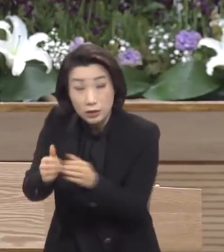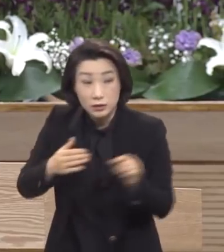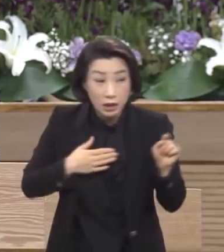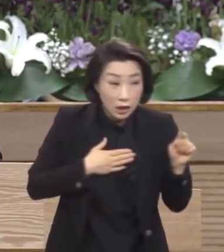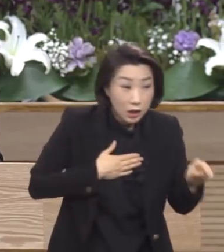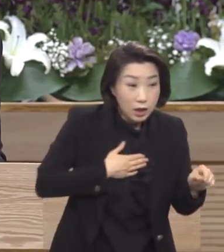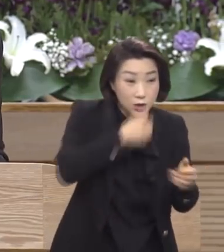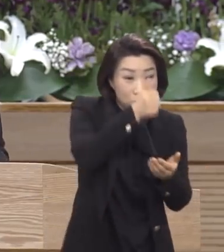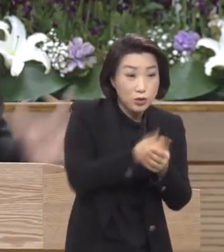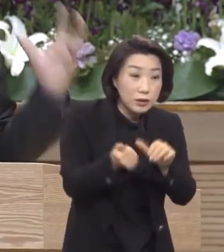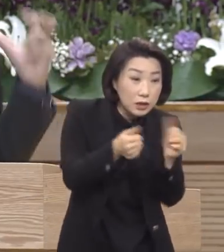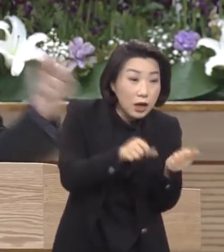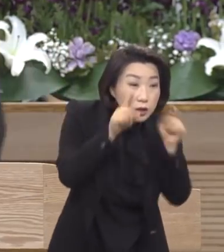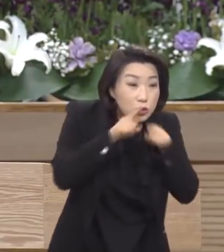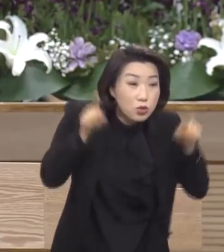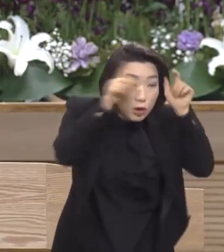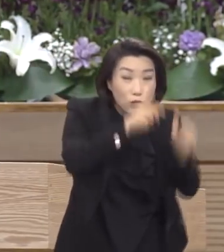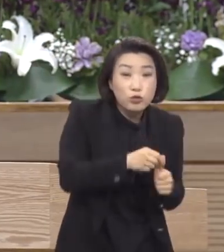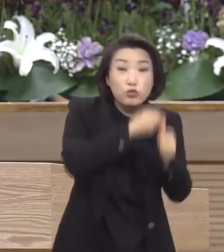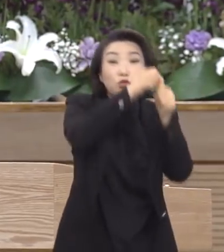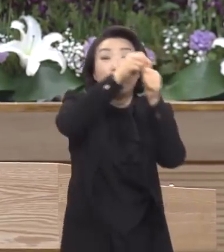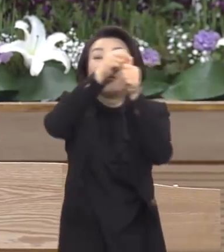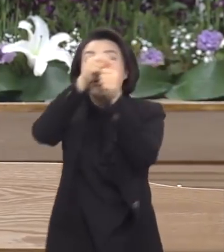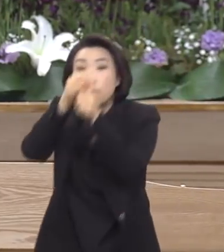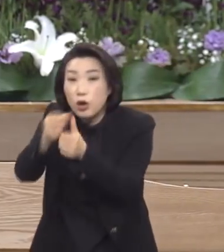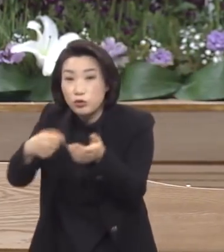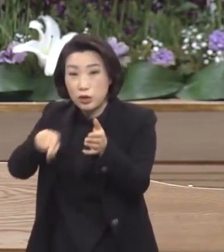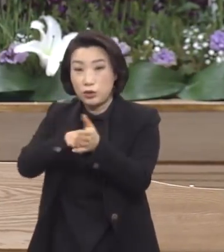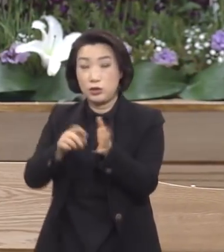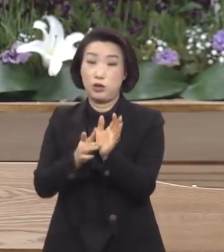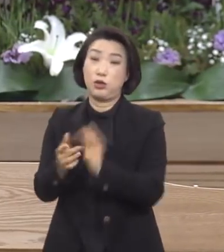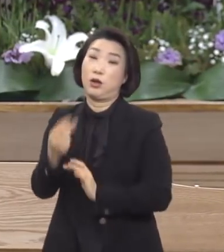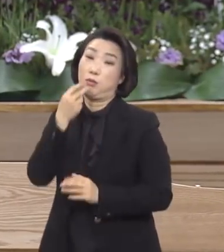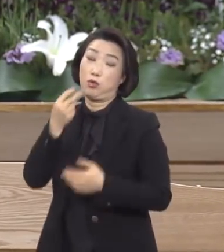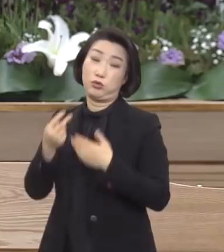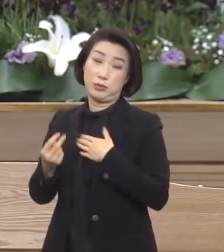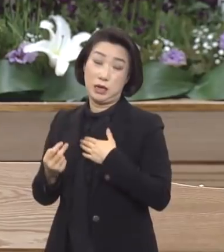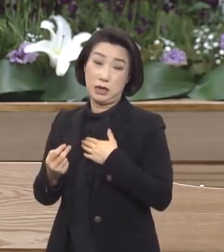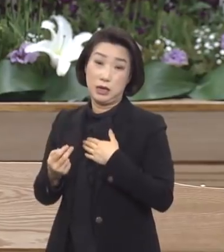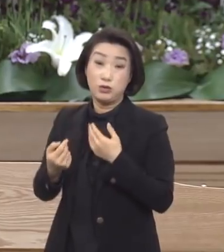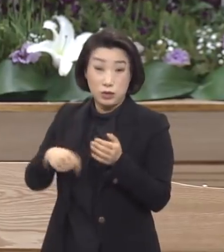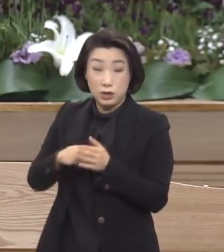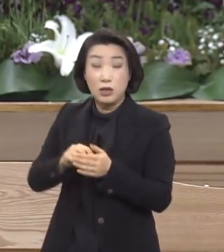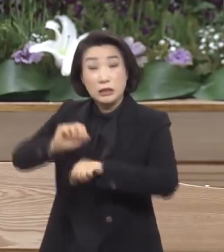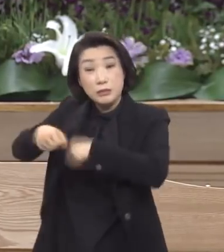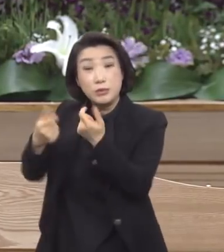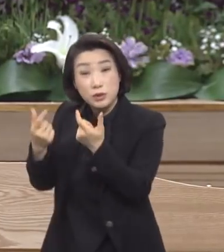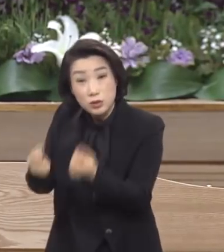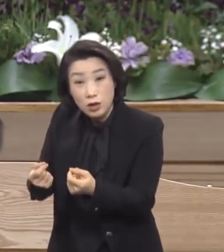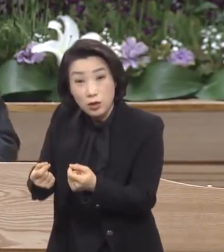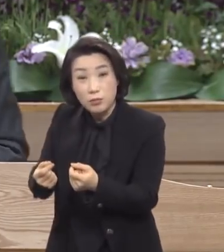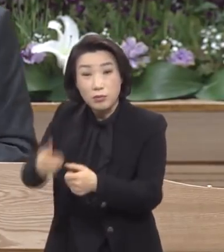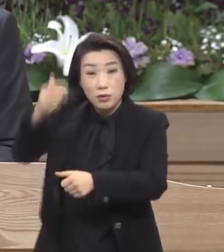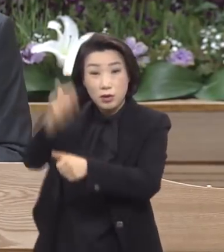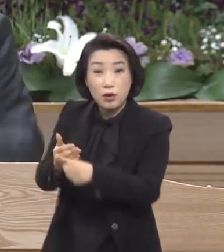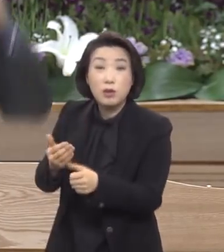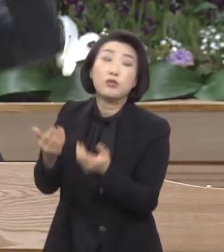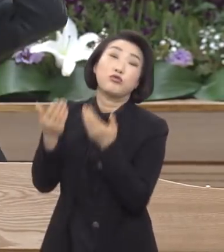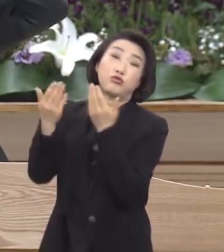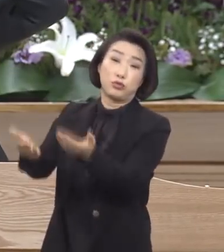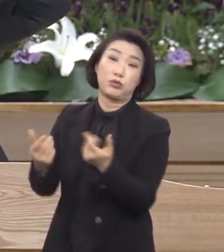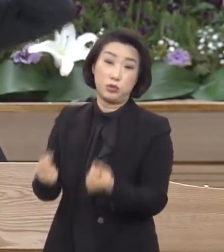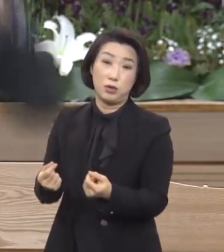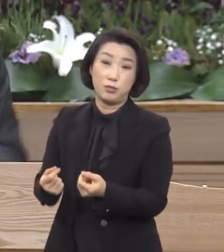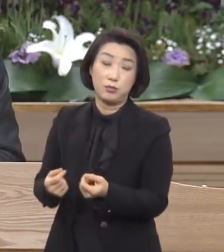죄와 사망과 지옥에서 살려내기 위해서 자기 목숨을 짐승처럼 죽였다고 할 때